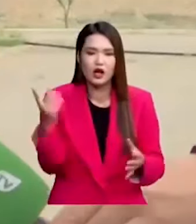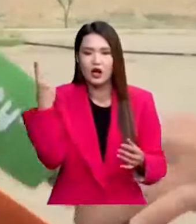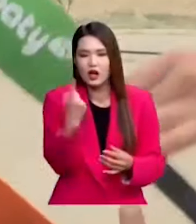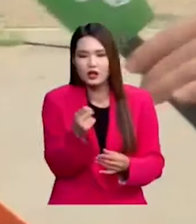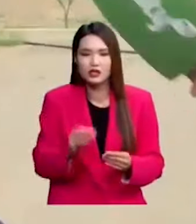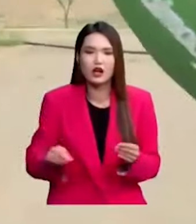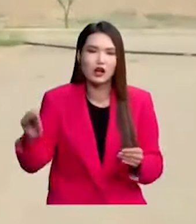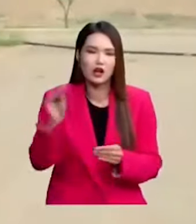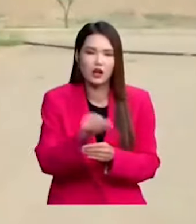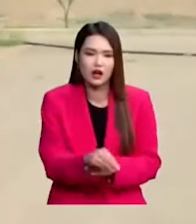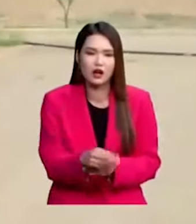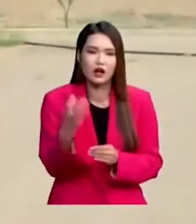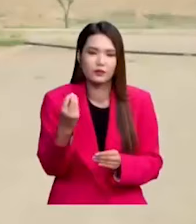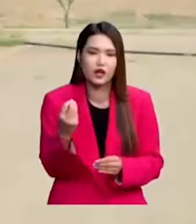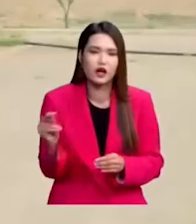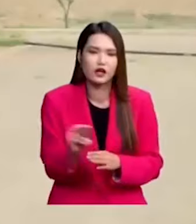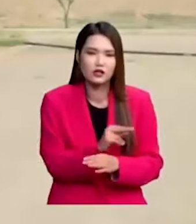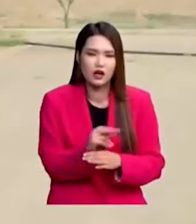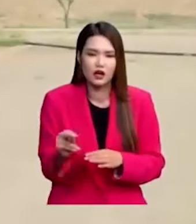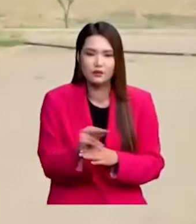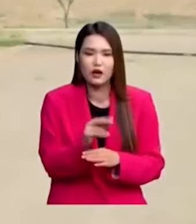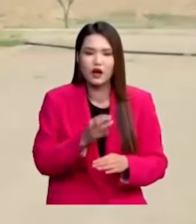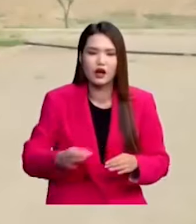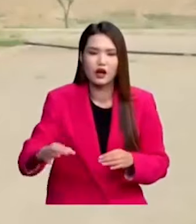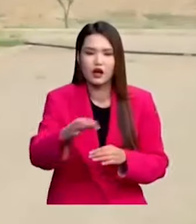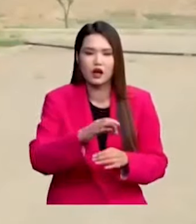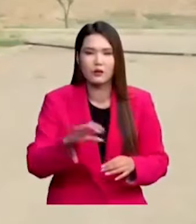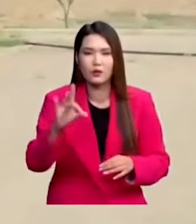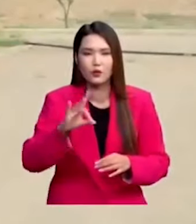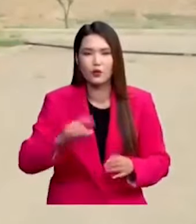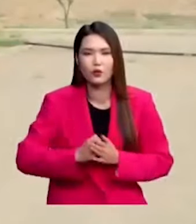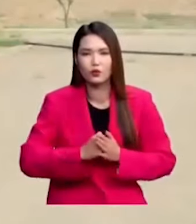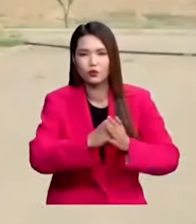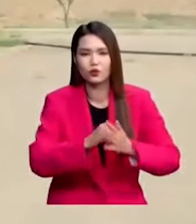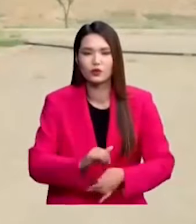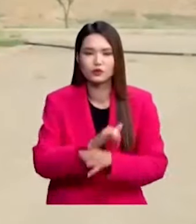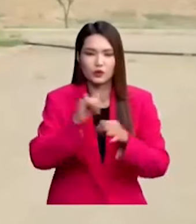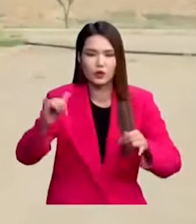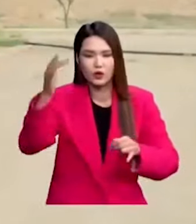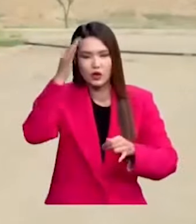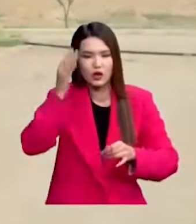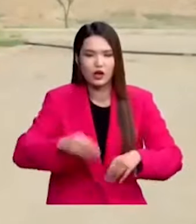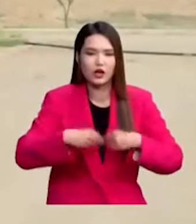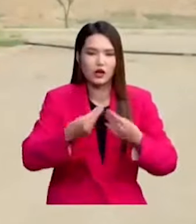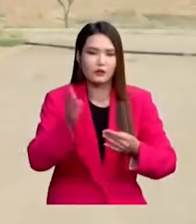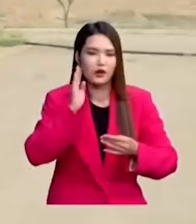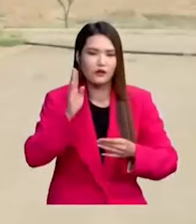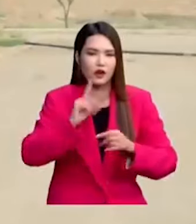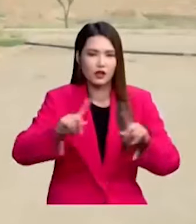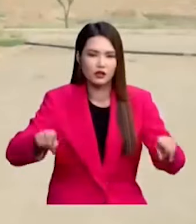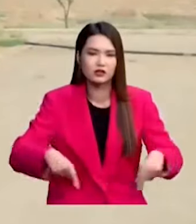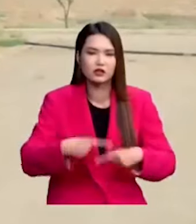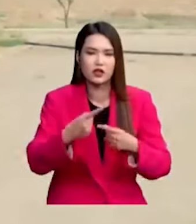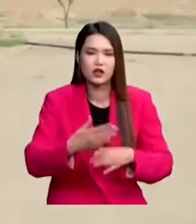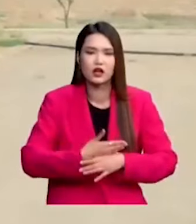қосымша аудан әкімінің тапсырмасына сәйкес Каспий су тұщыту заводынан көмек ретінде 500